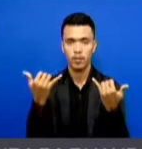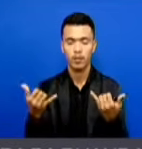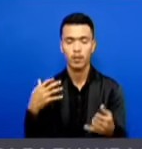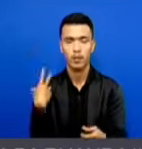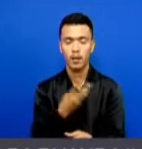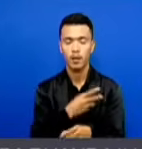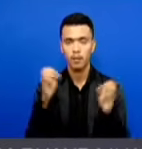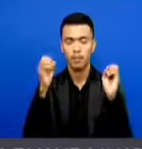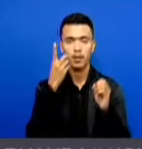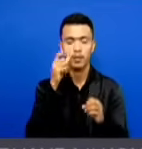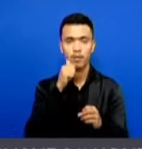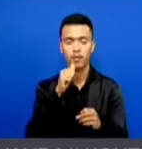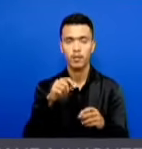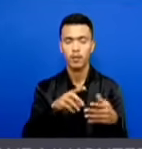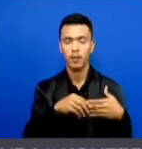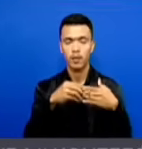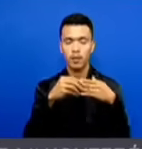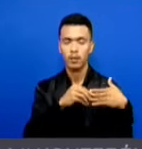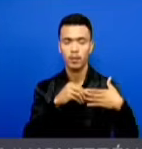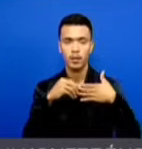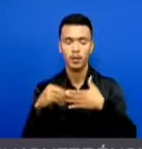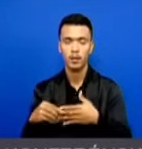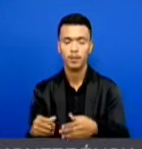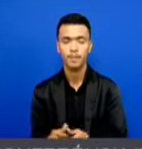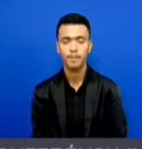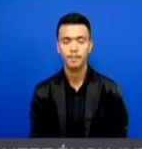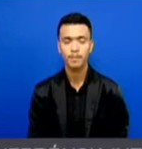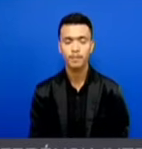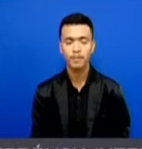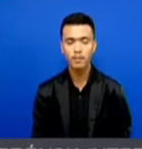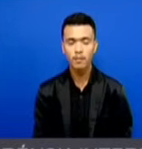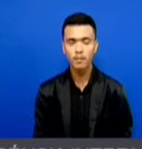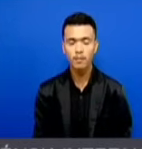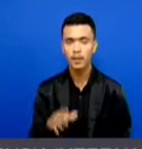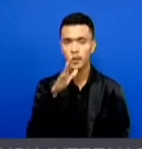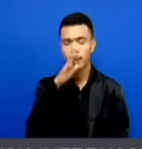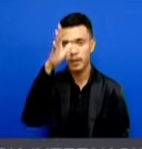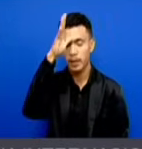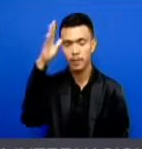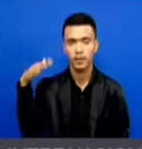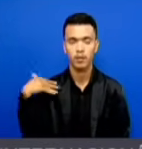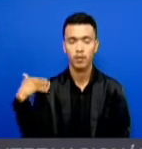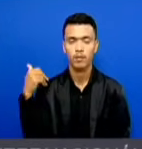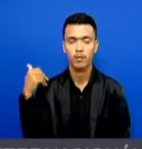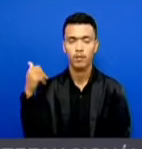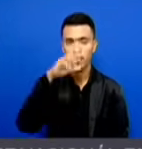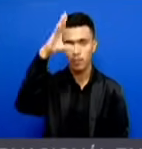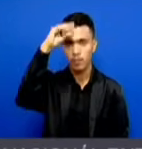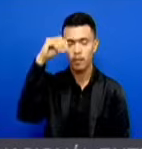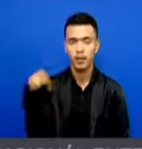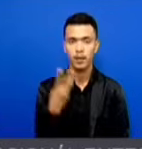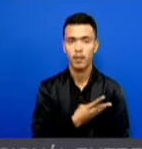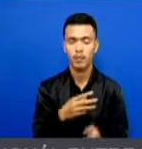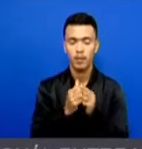ami los feto be aturi an feto makloriona ami mesa feto maklidera malu be inang amang joventu di feto mane